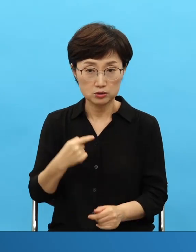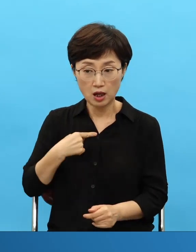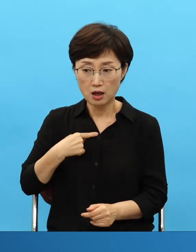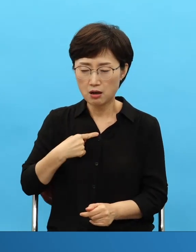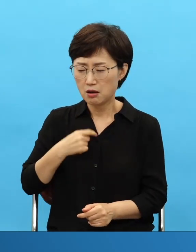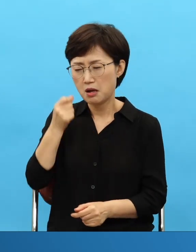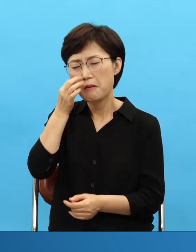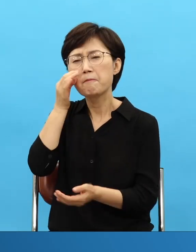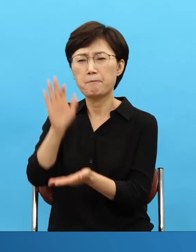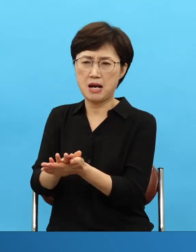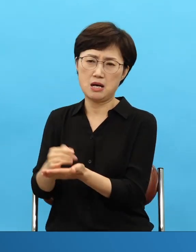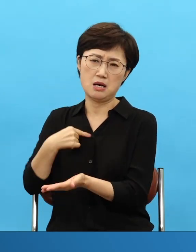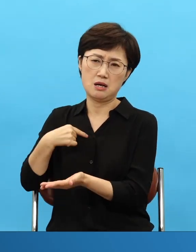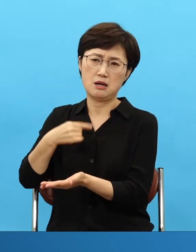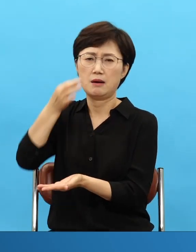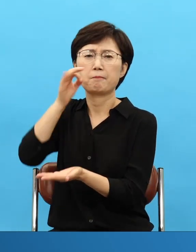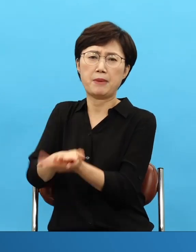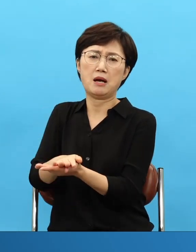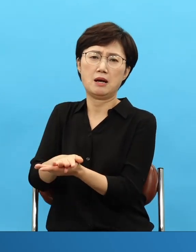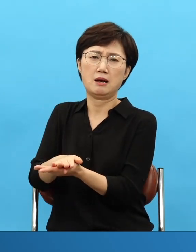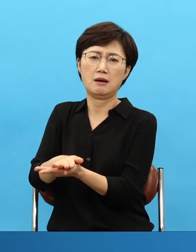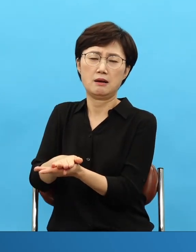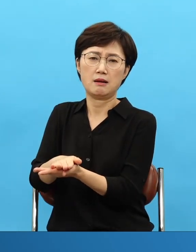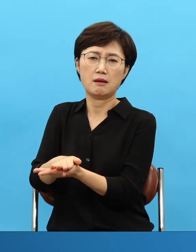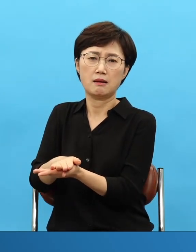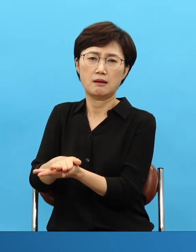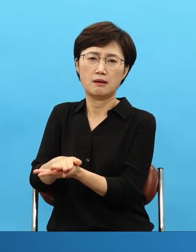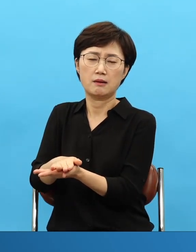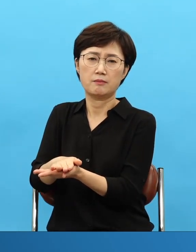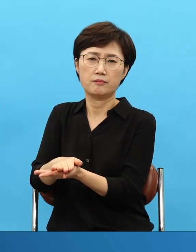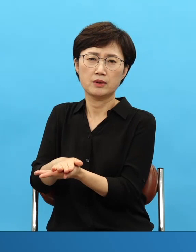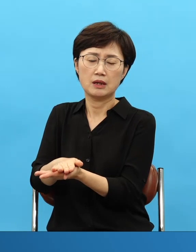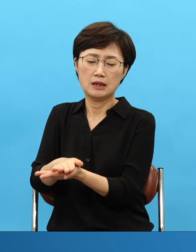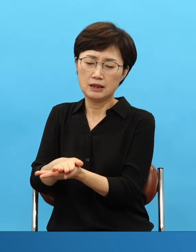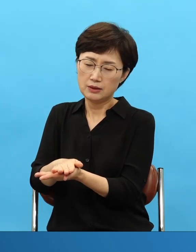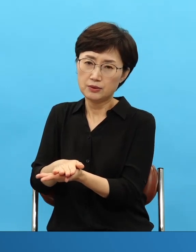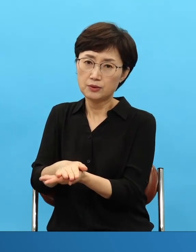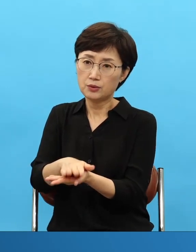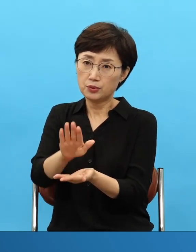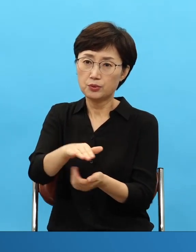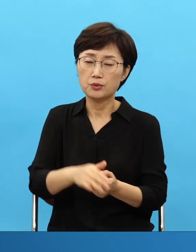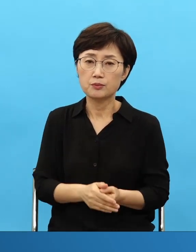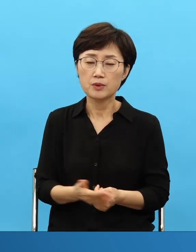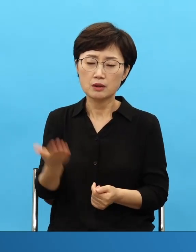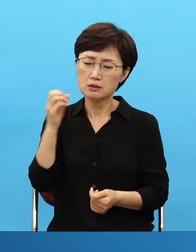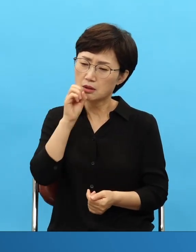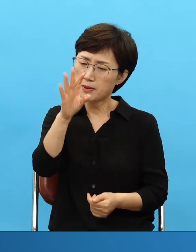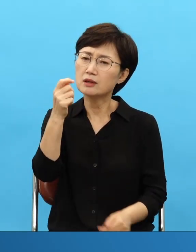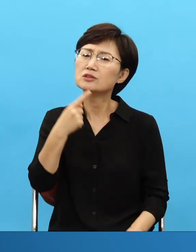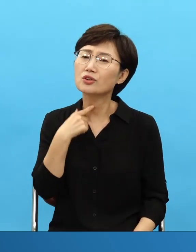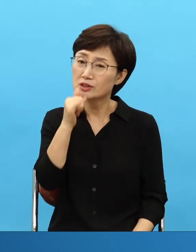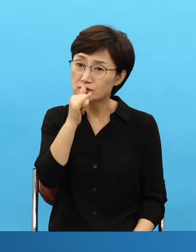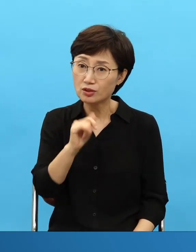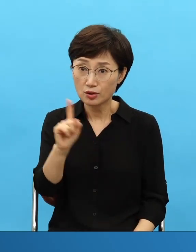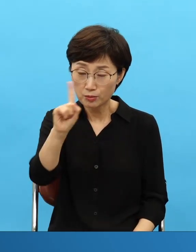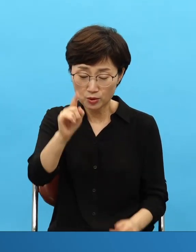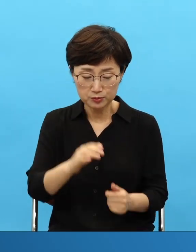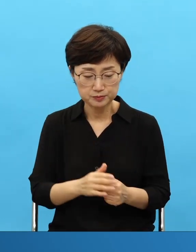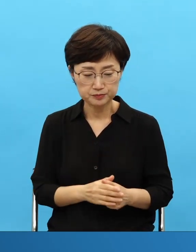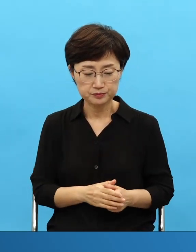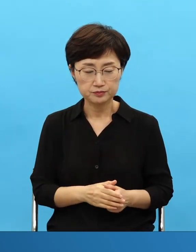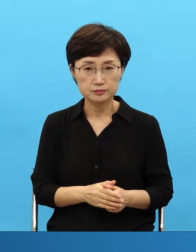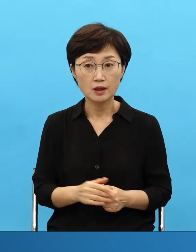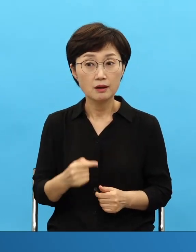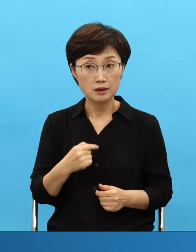because I saw it myself. 참 간증하기 힘들어요. 전에도 얘기했습니다마는 얼마나